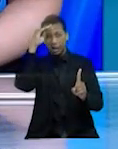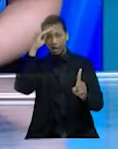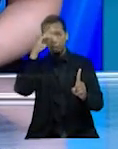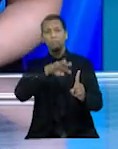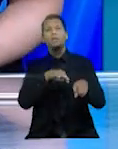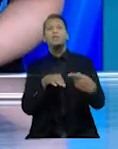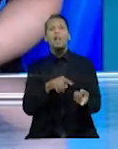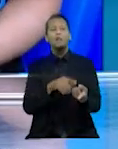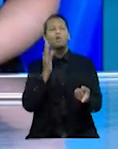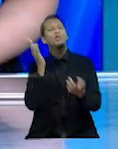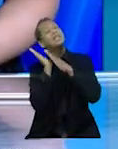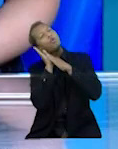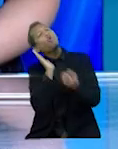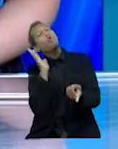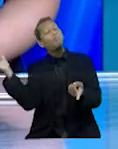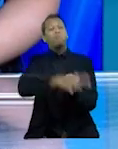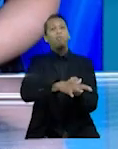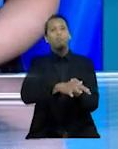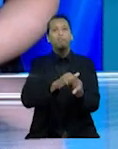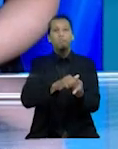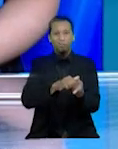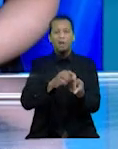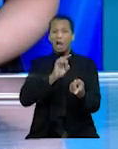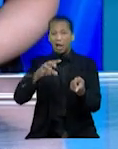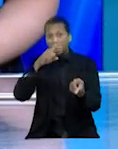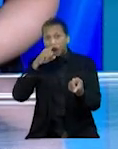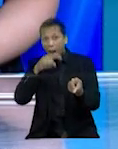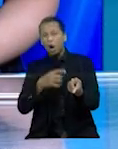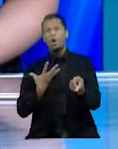sedang tidur di rumahnya, sedangkan ayahnya luka-luka.